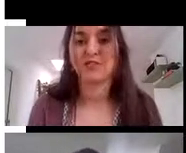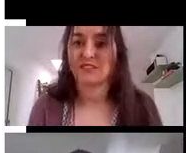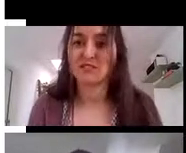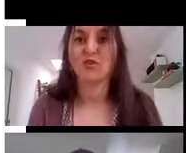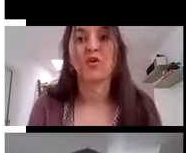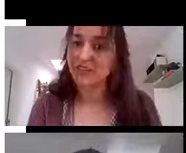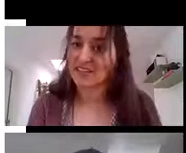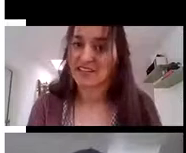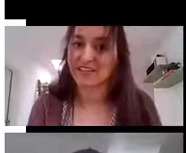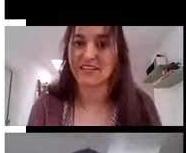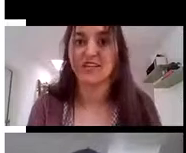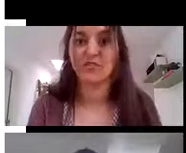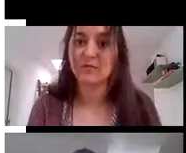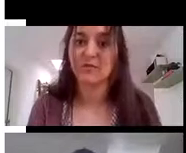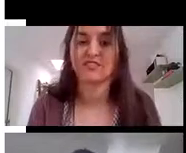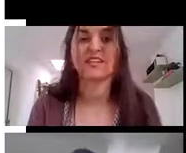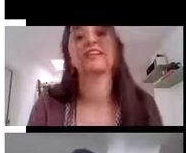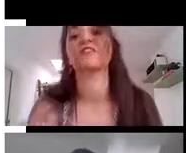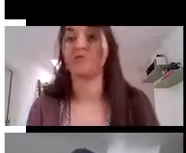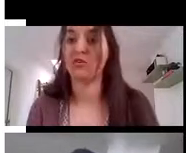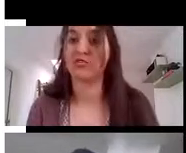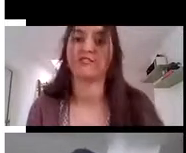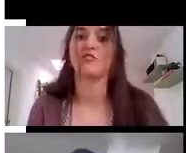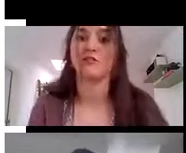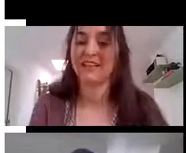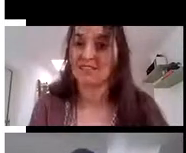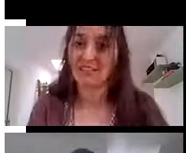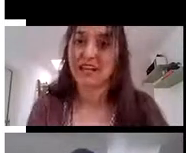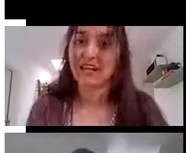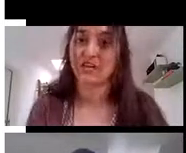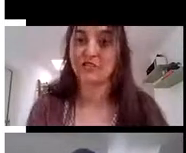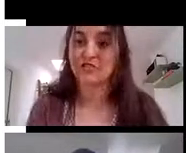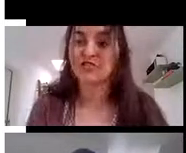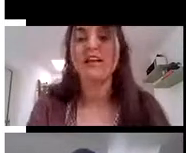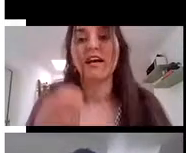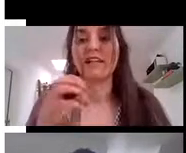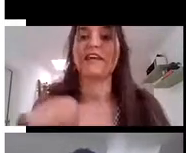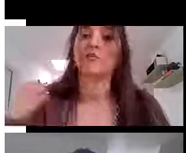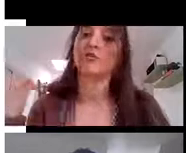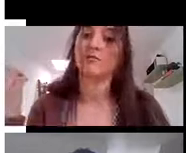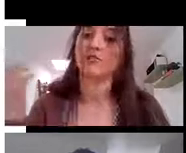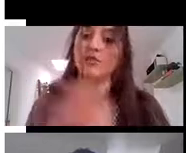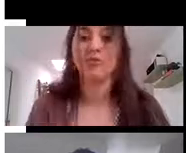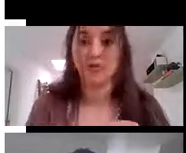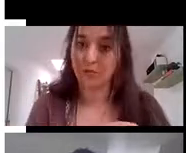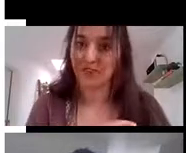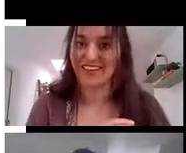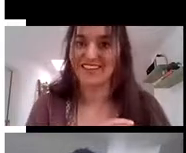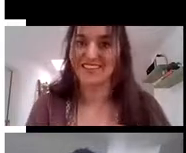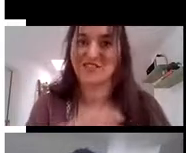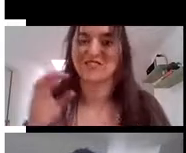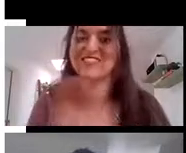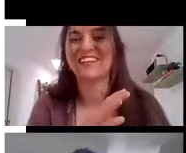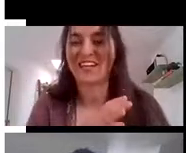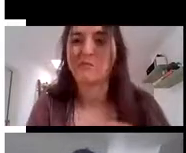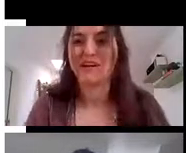ook effectief 100 kinderen in juli mogen zijn en dan 200 normaal gezien in augustus. En dat je daar gewoon je animatoren bovenop kan